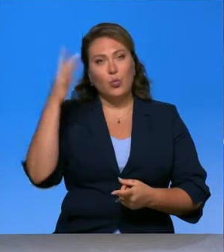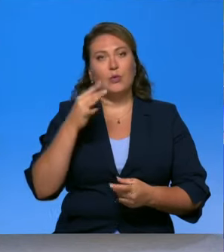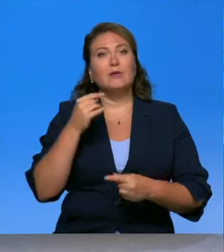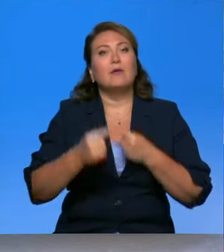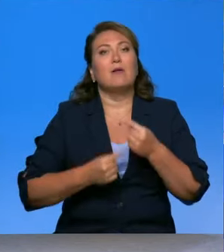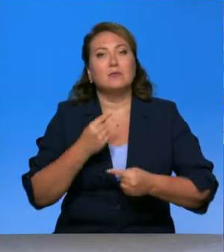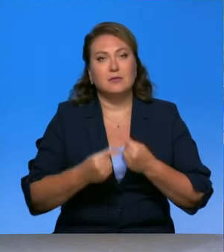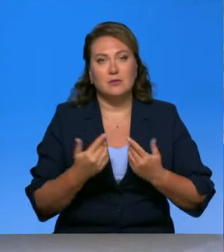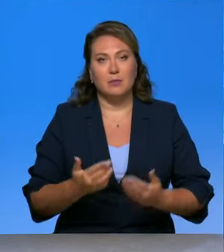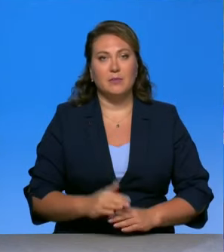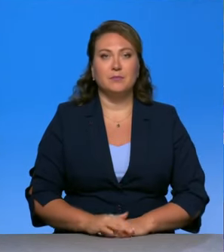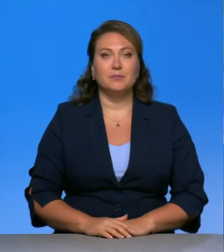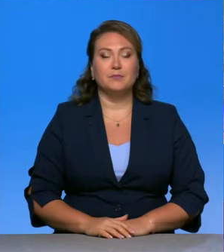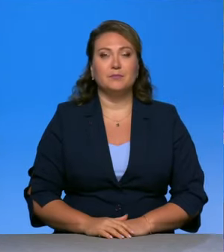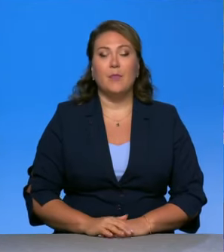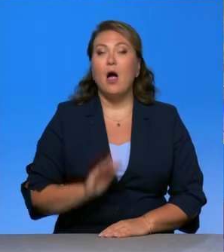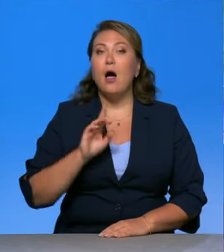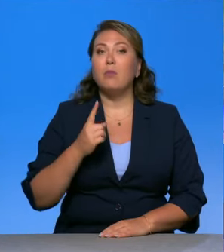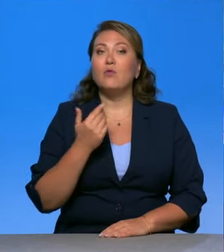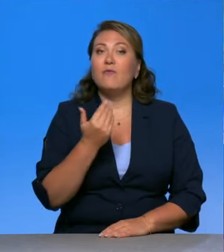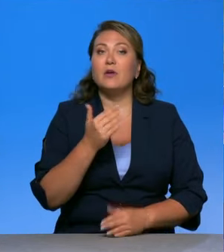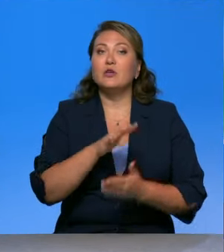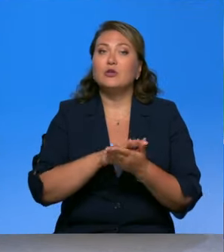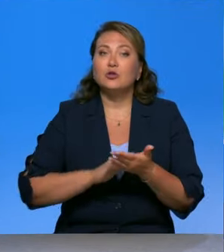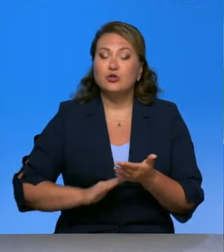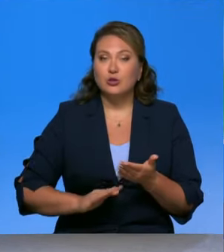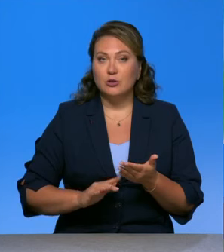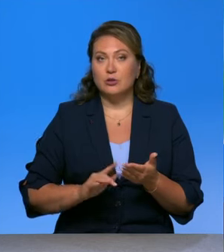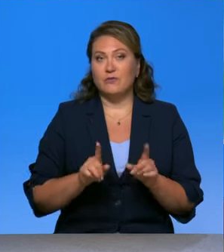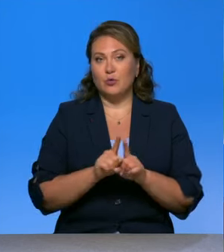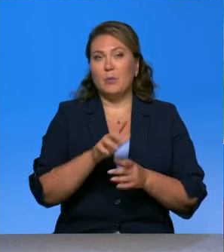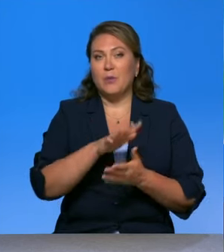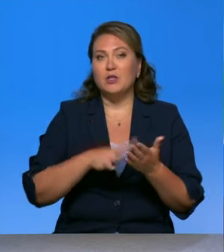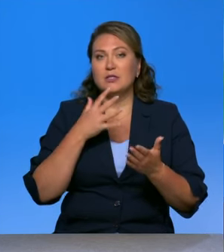решили, Николай Николаевич, продолжать все-таки дело своего